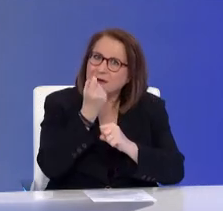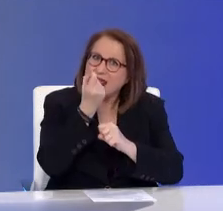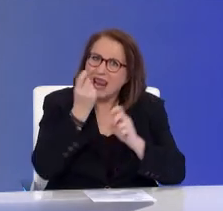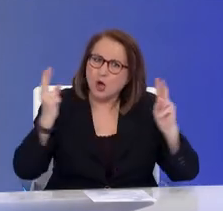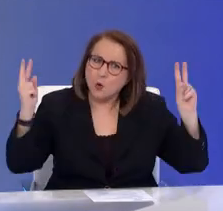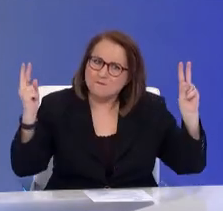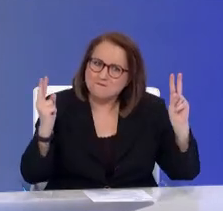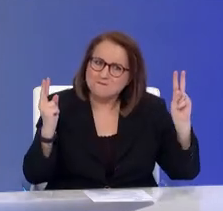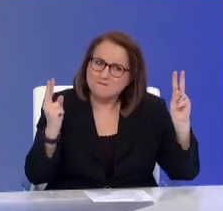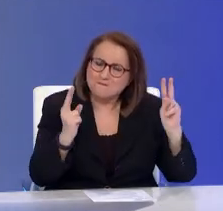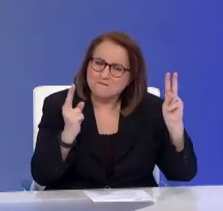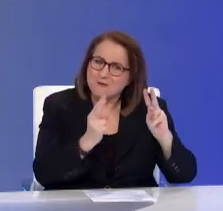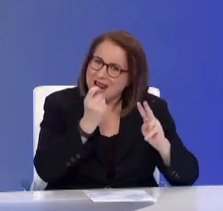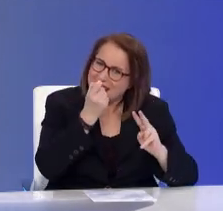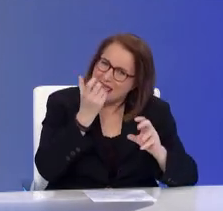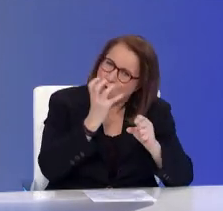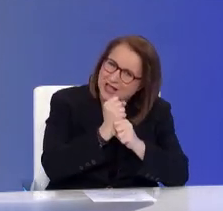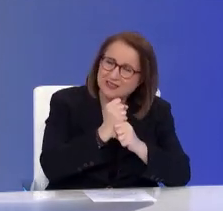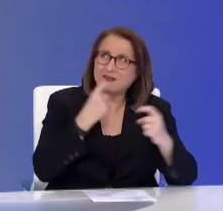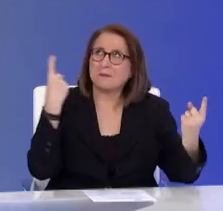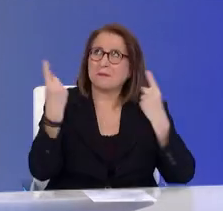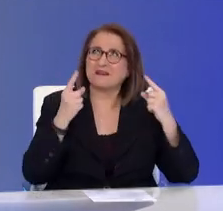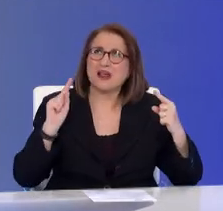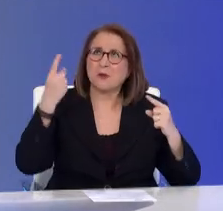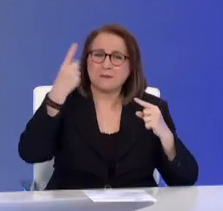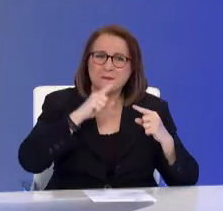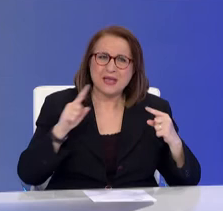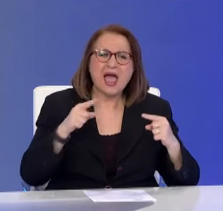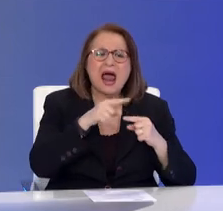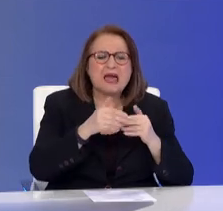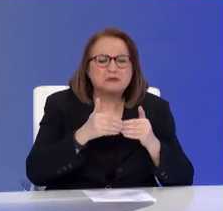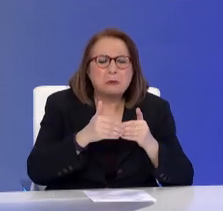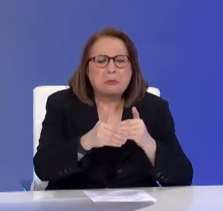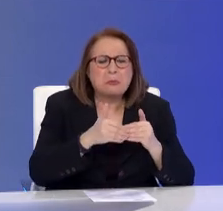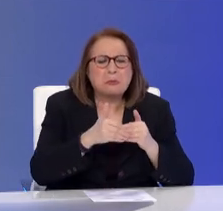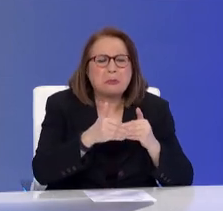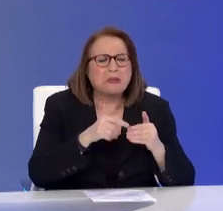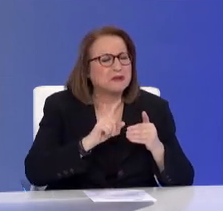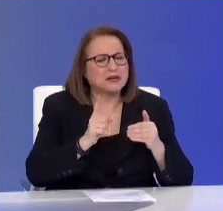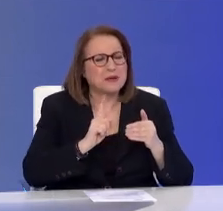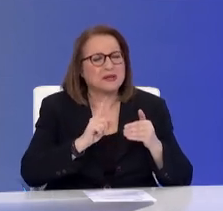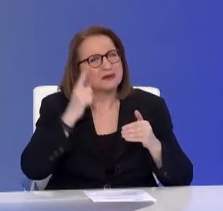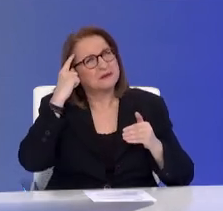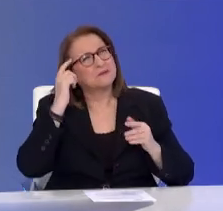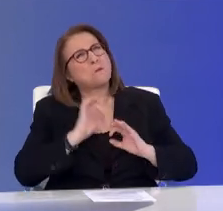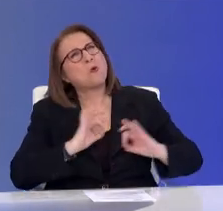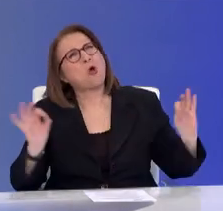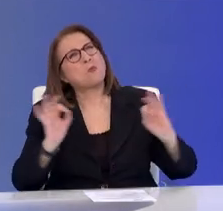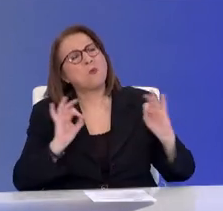τα βραχυπρόθεσμα ωφέλη και τις προσπάθειές μας, αλλά θα πρέπει αγώγιστα να